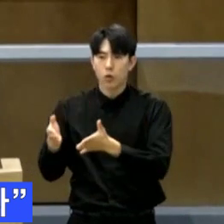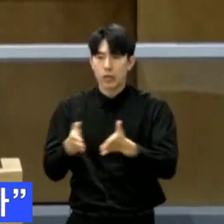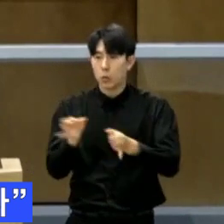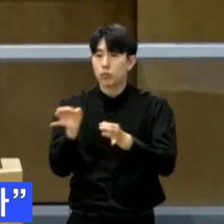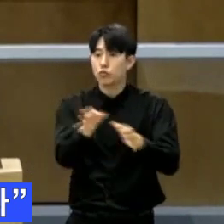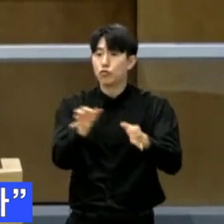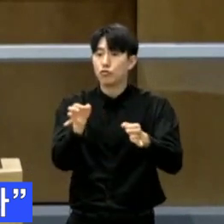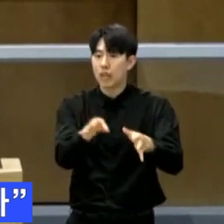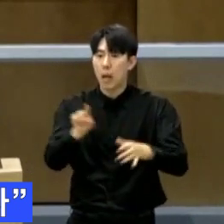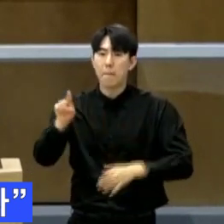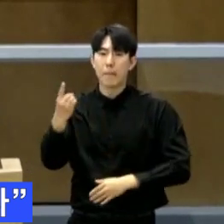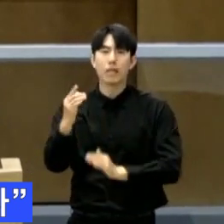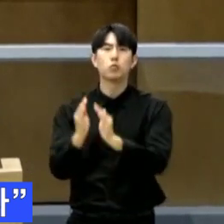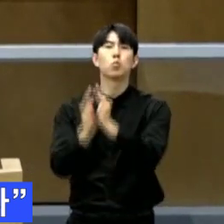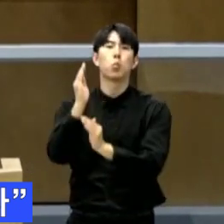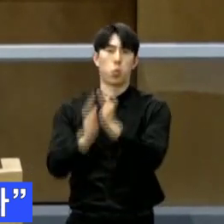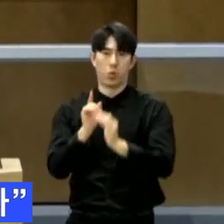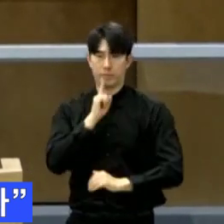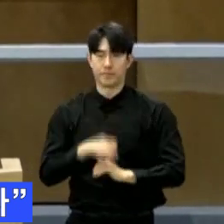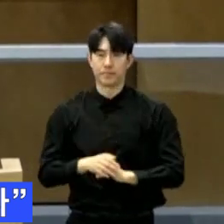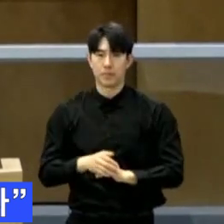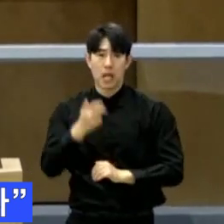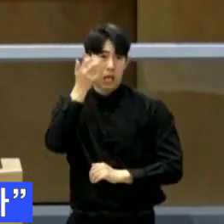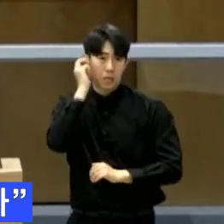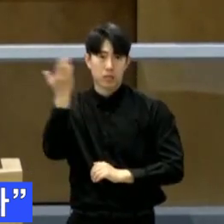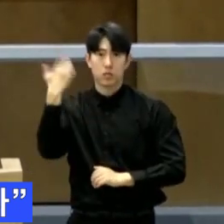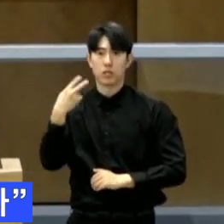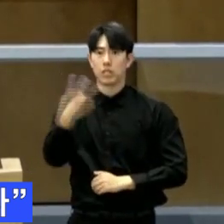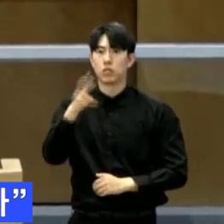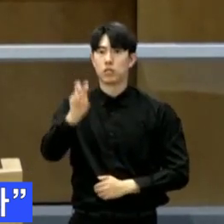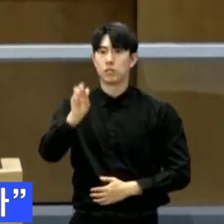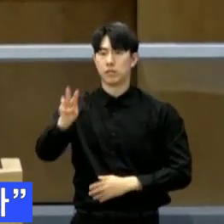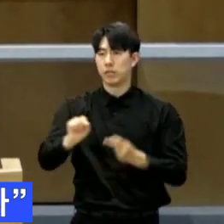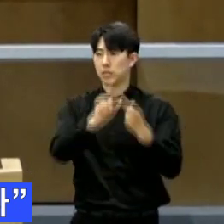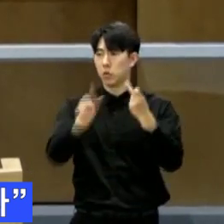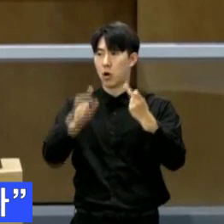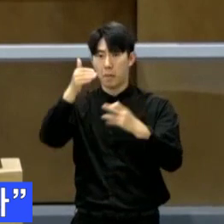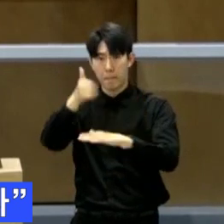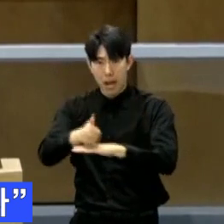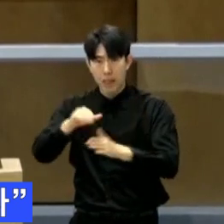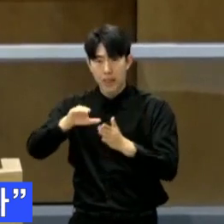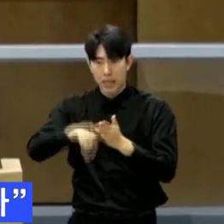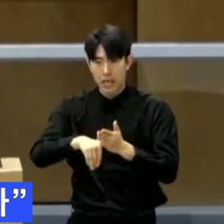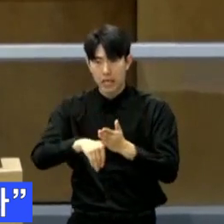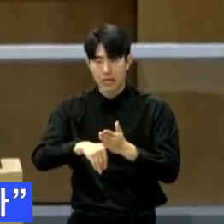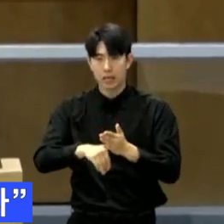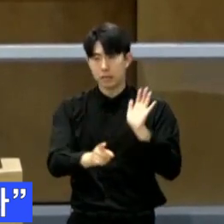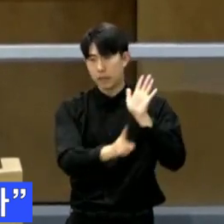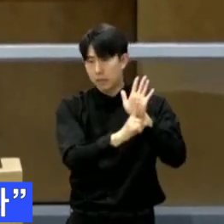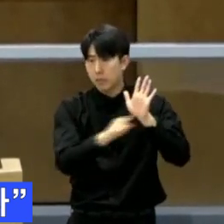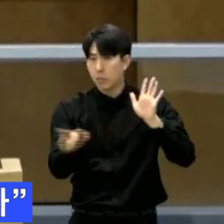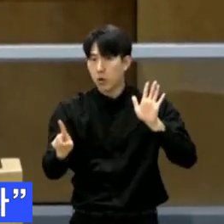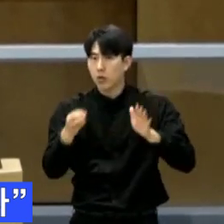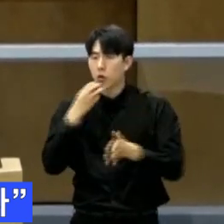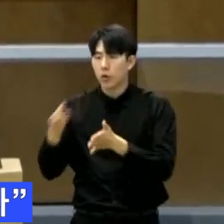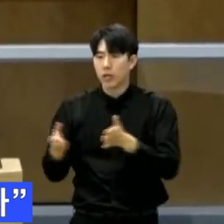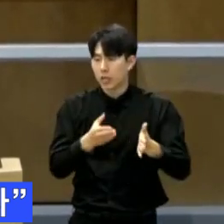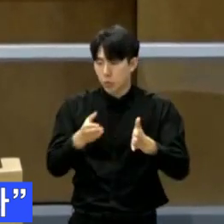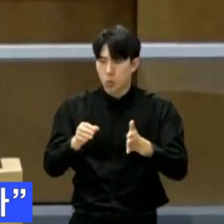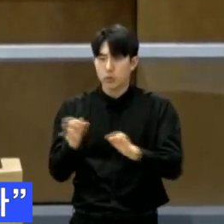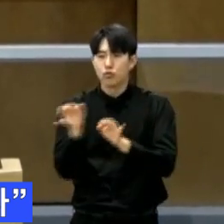경기도 투자유치 100조입니다. 지사님께서는 지난 2023년 12월 말 보도자료를 통해 경기도